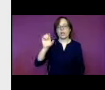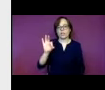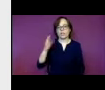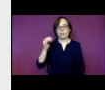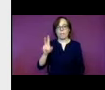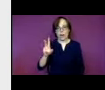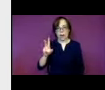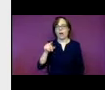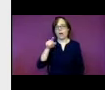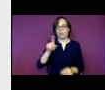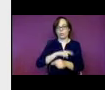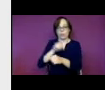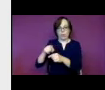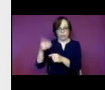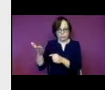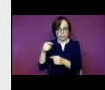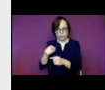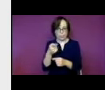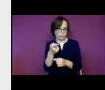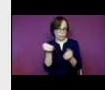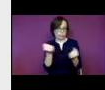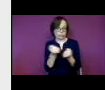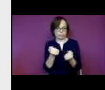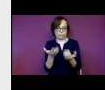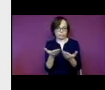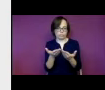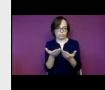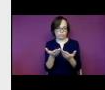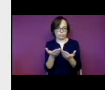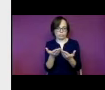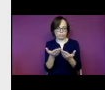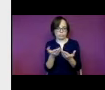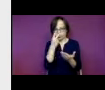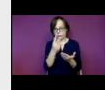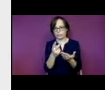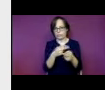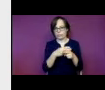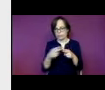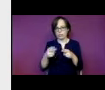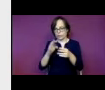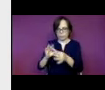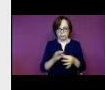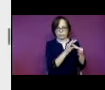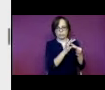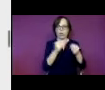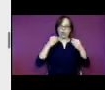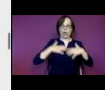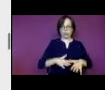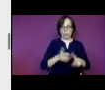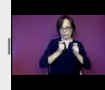restauracji, no, ciężko sobie wyobrazić bardziej skrajną formę spieniężenia, odwoływania się właśnie do tej tożsamości